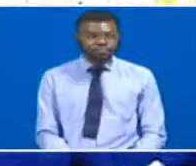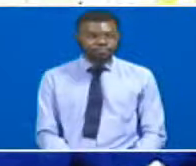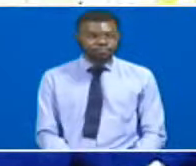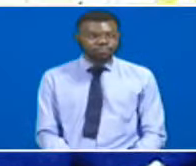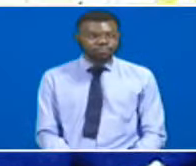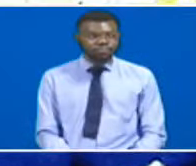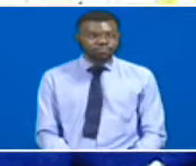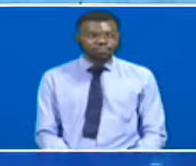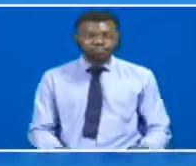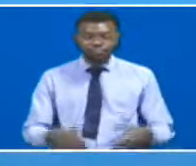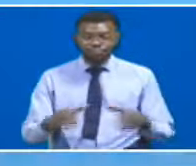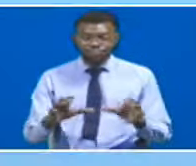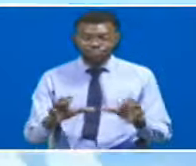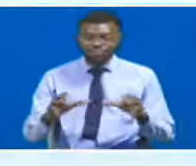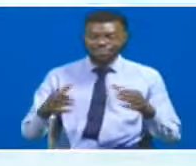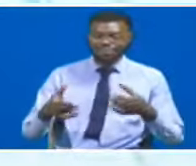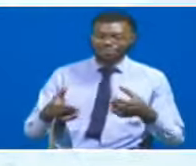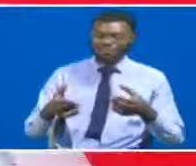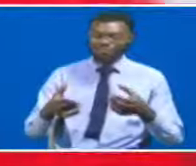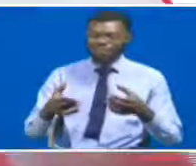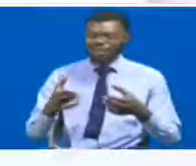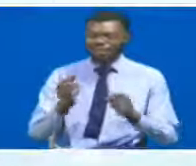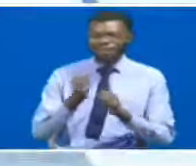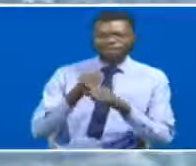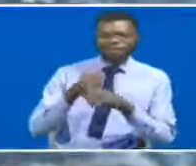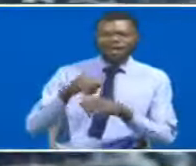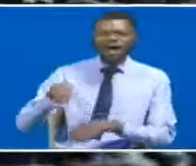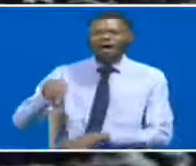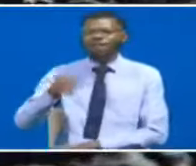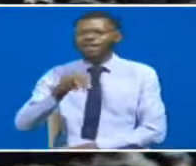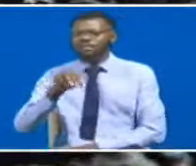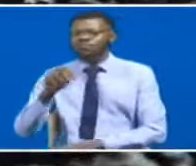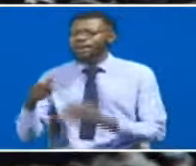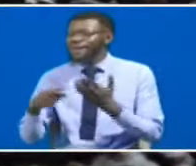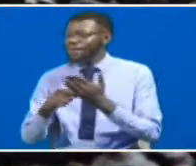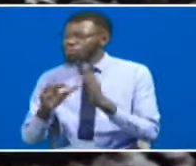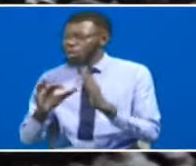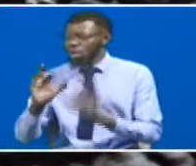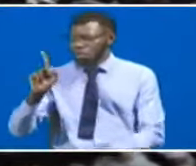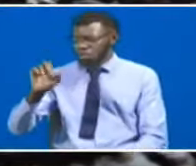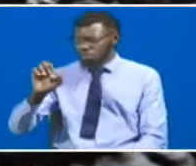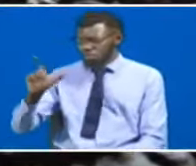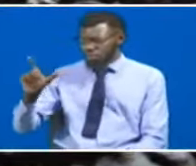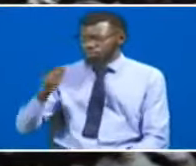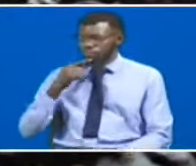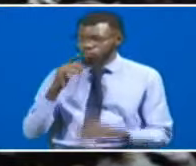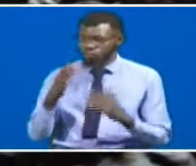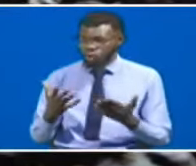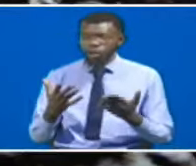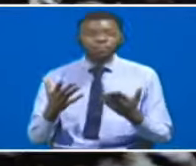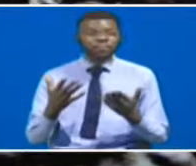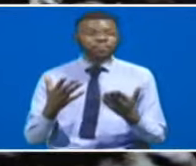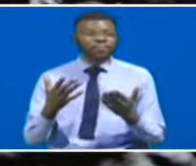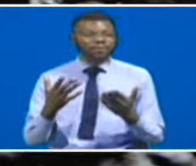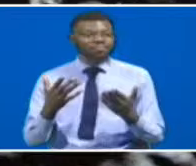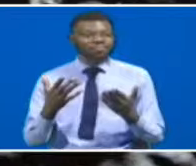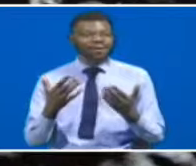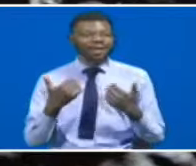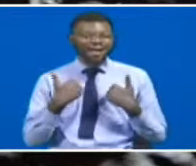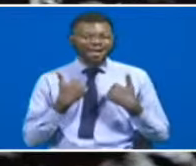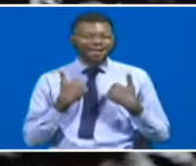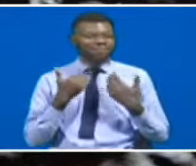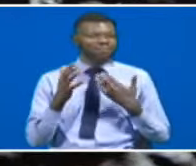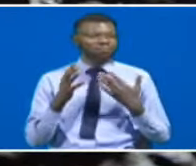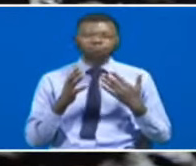Na kampuni ya kutengeneza mbolea ya Kell Chemicals imedai kwamba afisa mkuu mtendaji wake Devesh Patel alitishwa na waziri